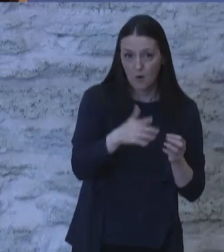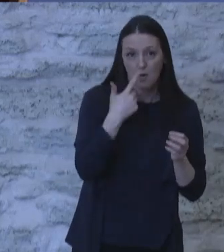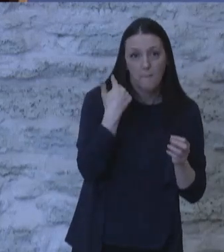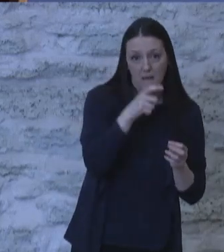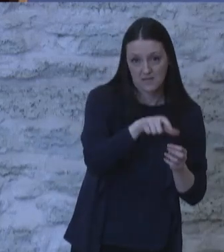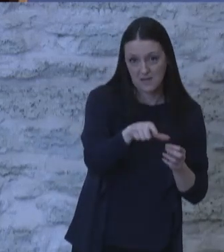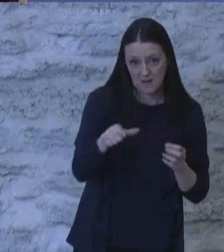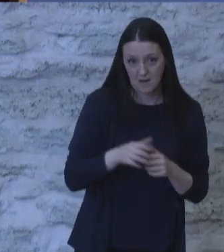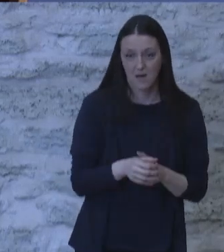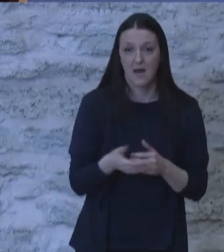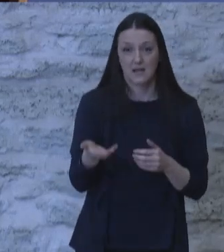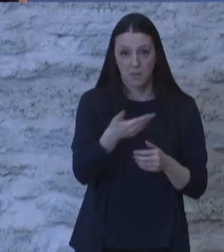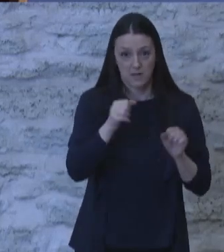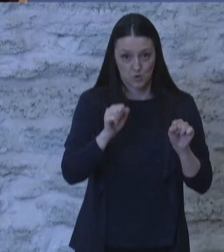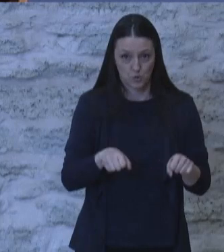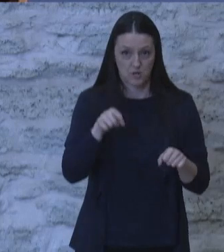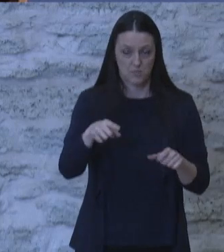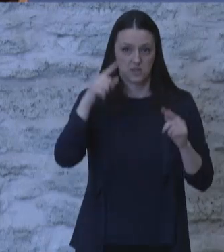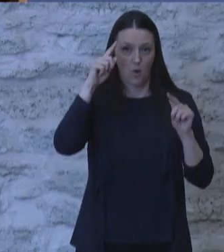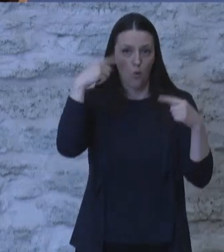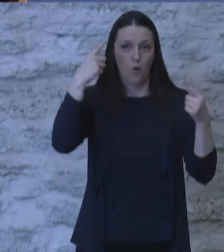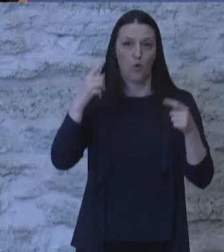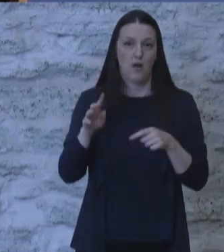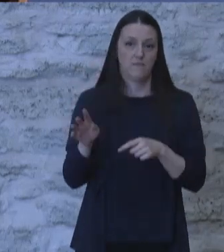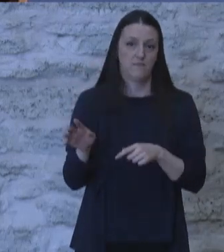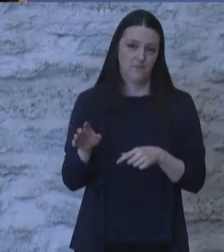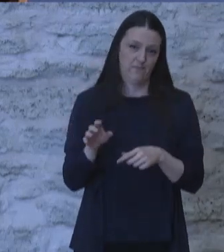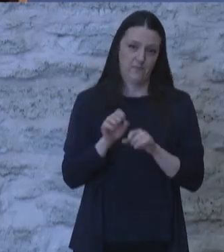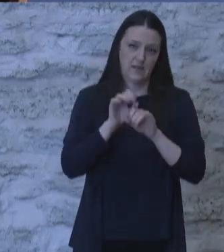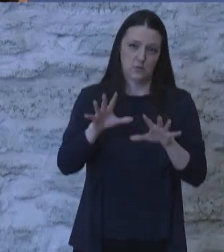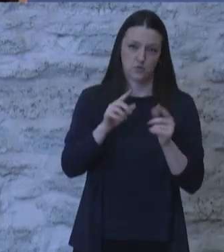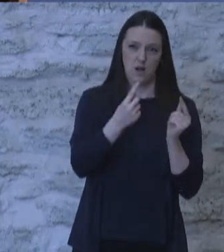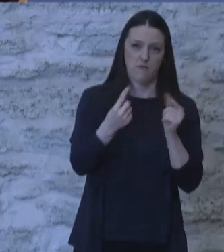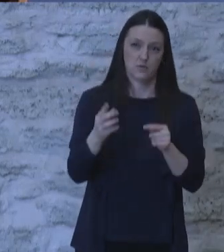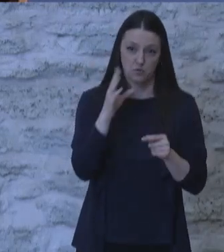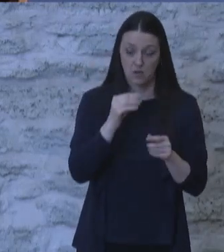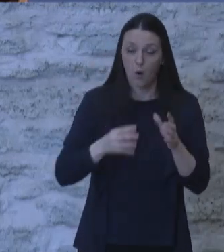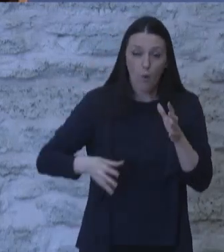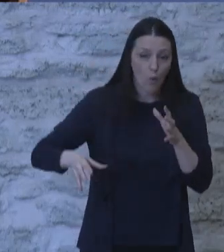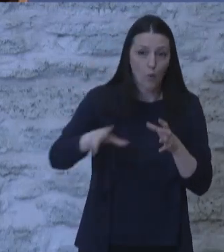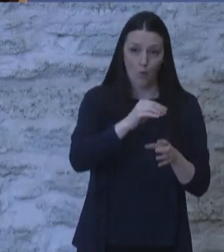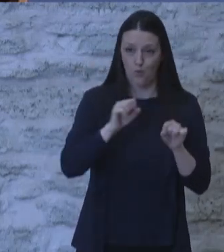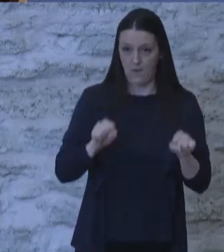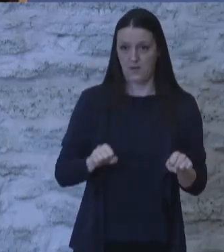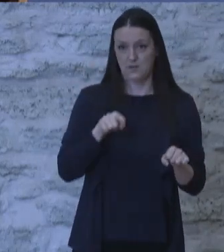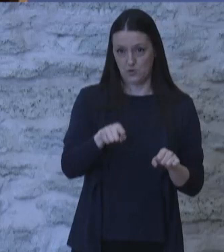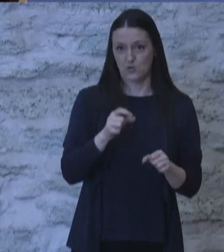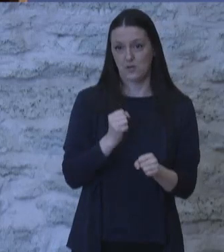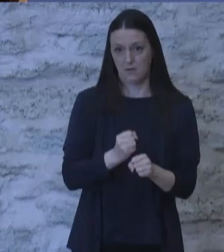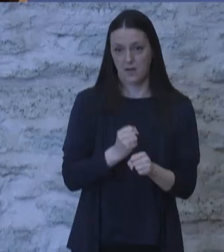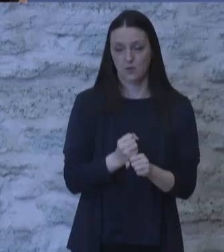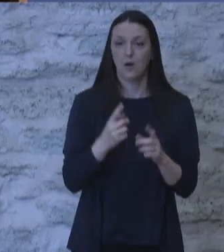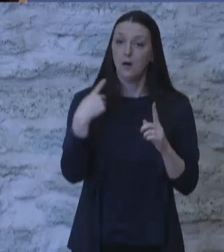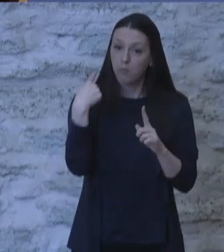sellele hullule viirusele vastu panna ja seda tõkestada. Ja kogu valitsusliikud on seda teinud. Lisaks